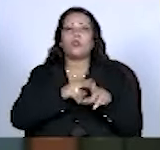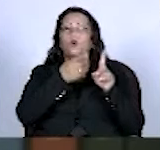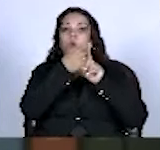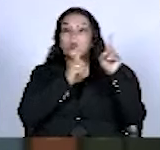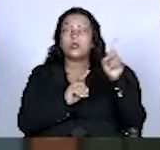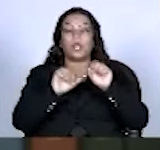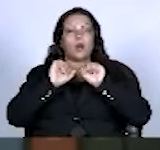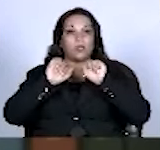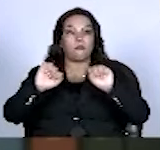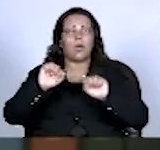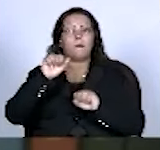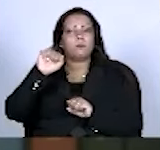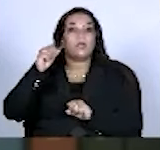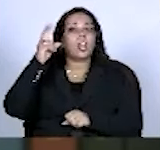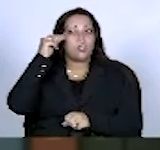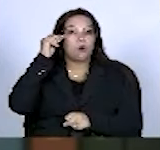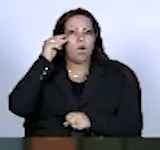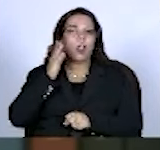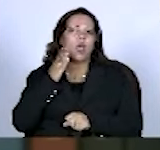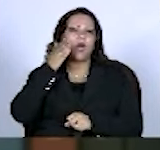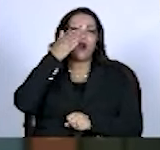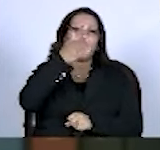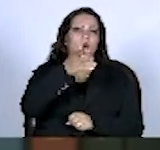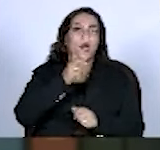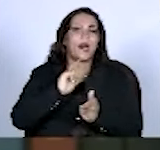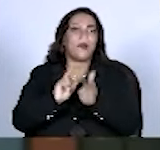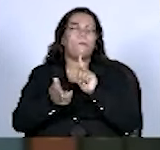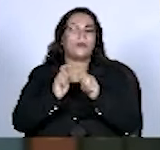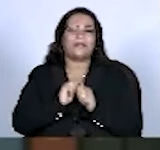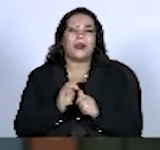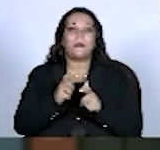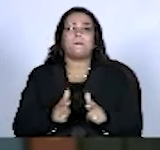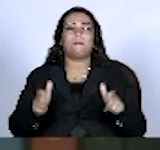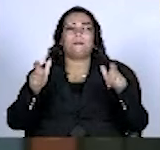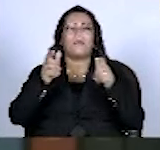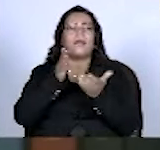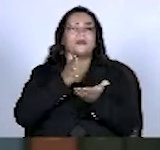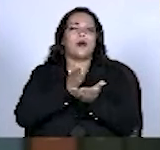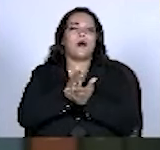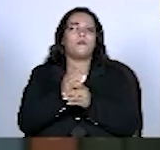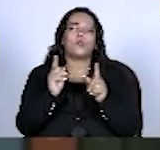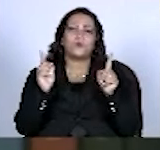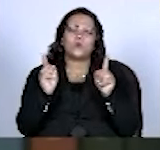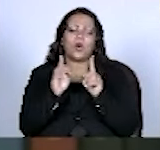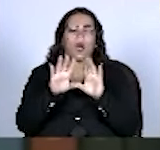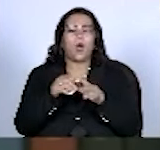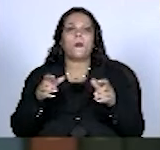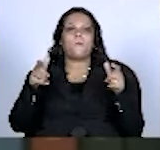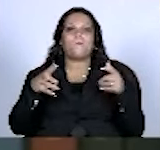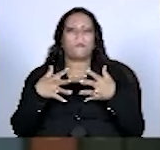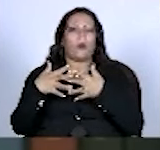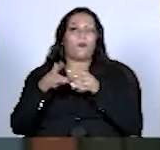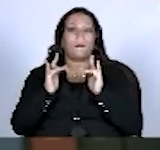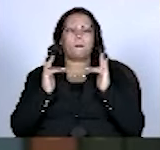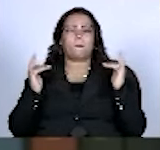الدفاع الاسرائيلي سيتجه الى واشنطن ومجلس الامن المصغر او المجلس العسكري المصغر في